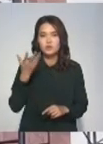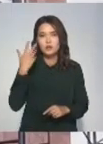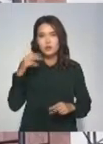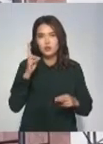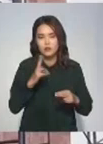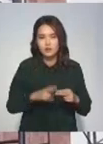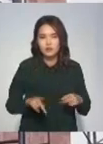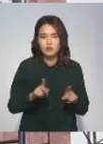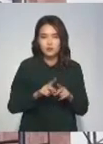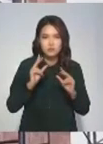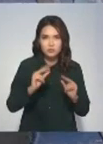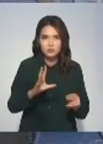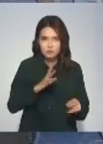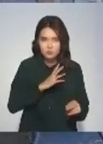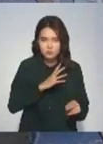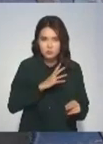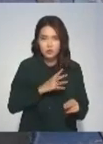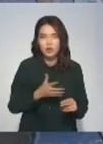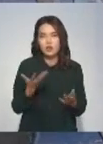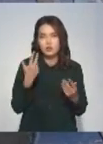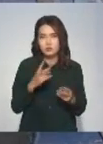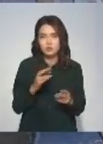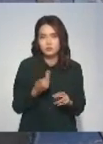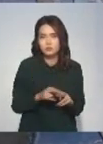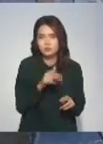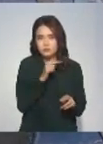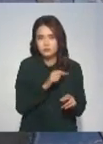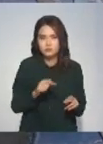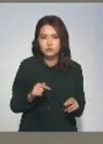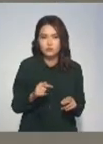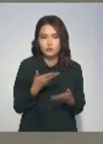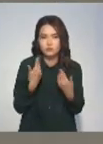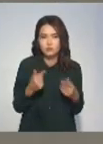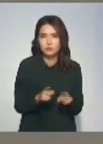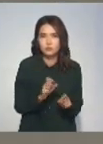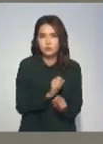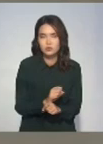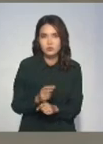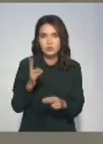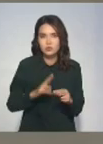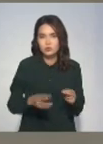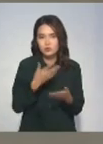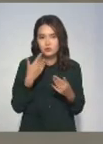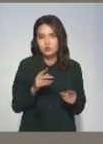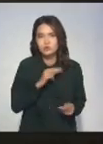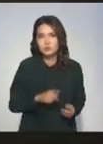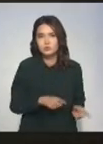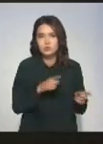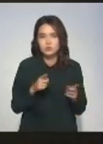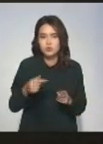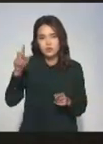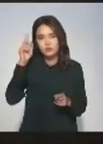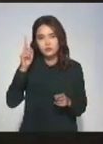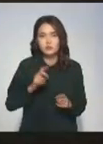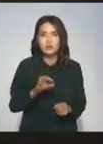аяқталады деп сендірген болатын. Алайда бұл әзірге құрғақ сөз секілді. Жауаптылар жұмыстың кешеуілдеуін мемлекеттік сатып